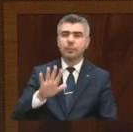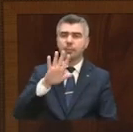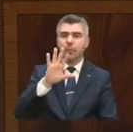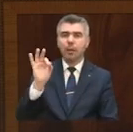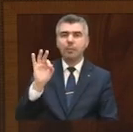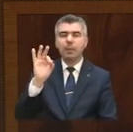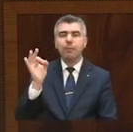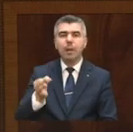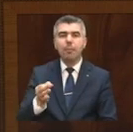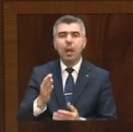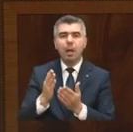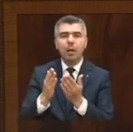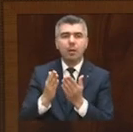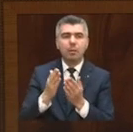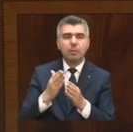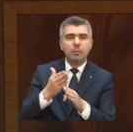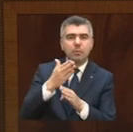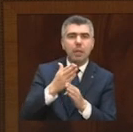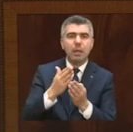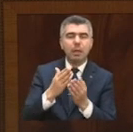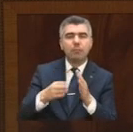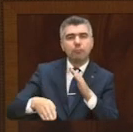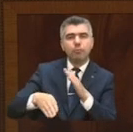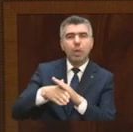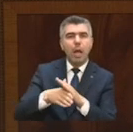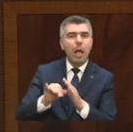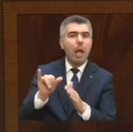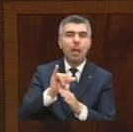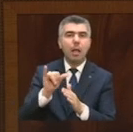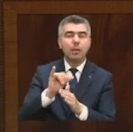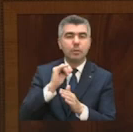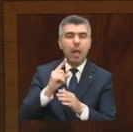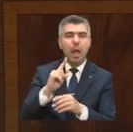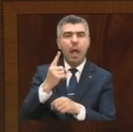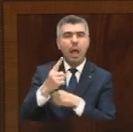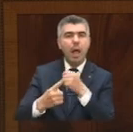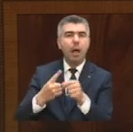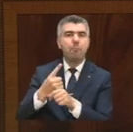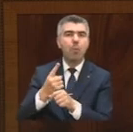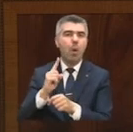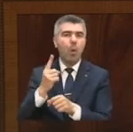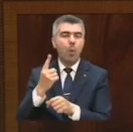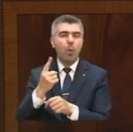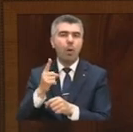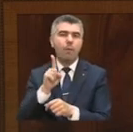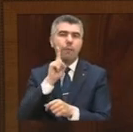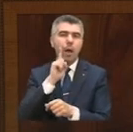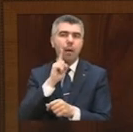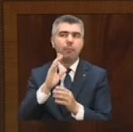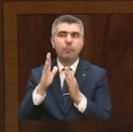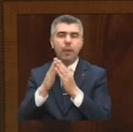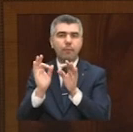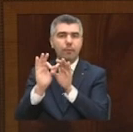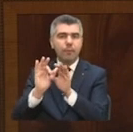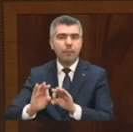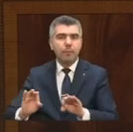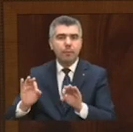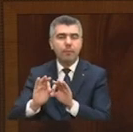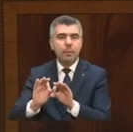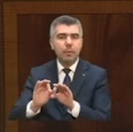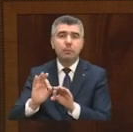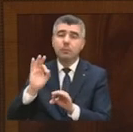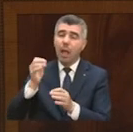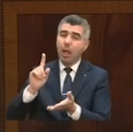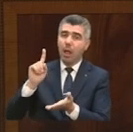اللي ما كيكملوش الدراسه ديالهم ما تسالناش علاش لان كيوصل العمل والخصوصا الطالباتر